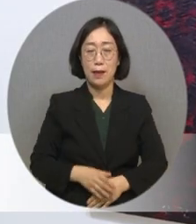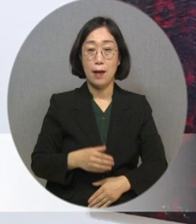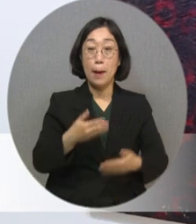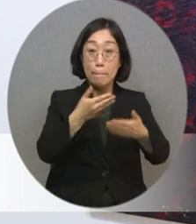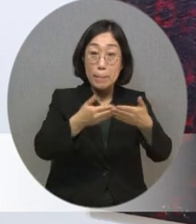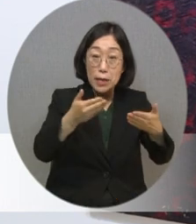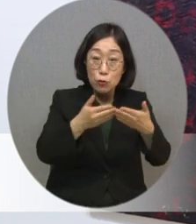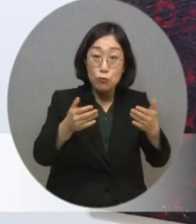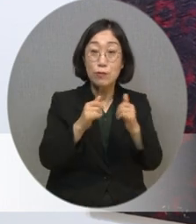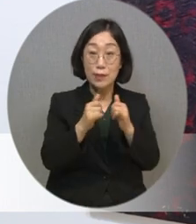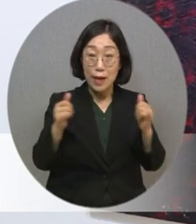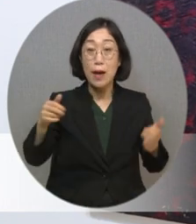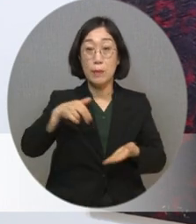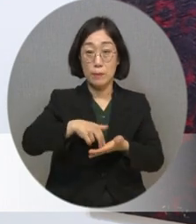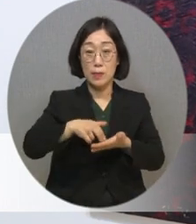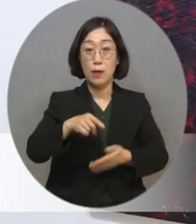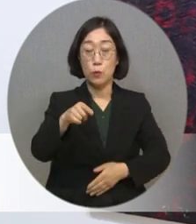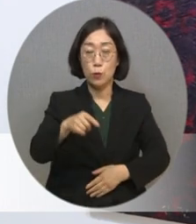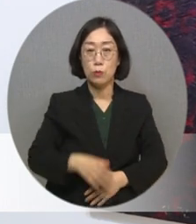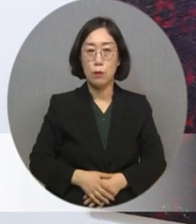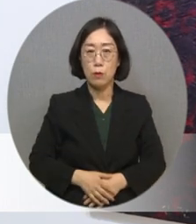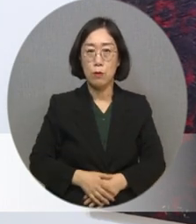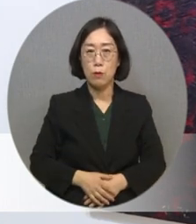사람으로서 그런